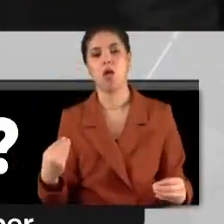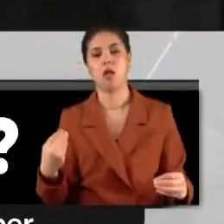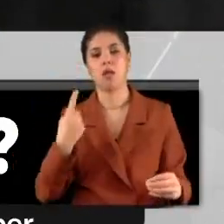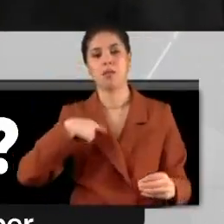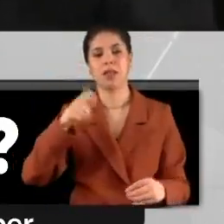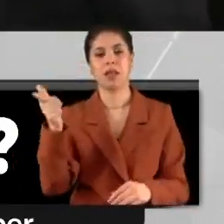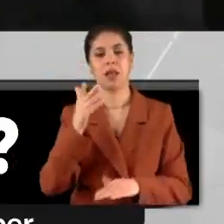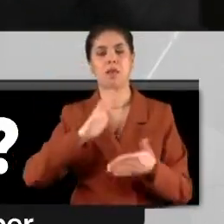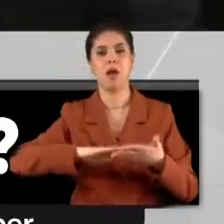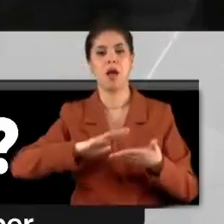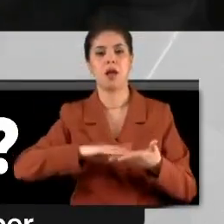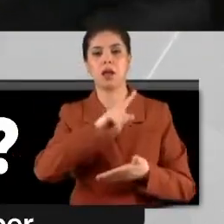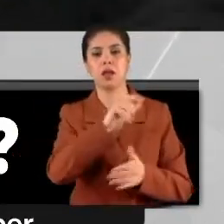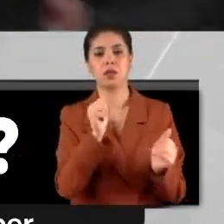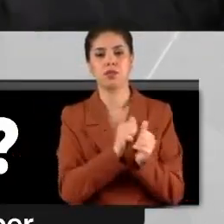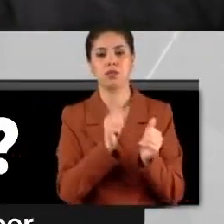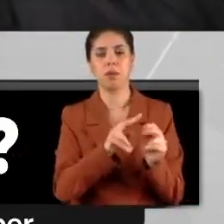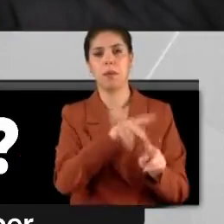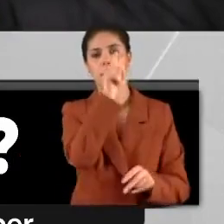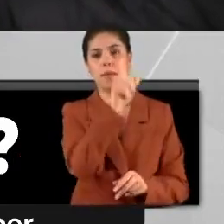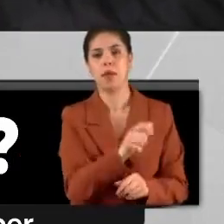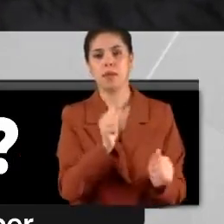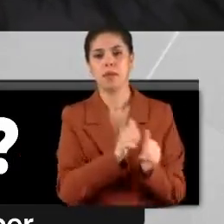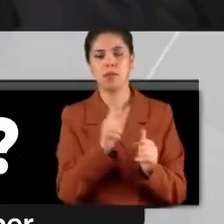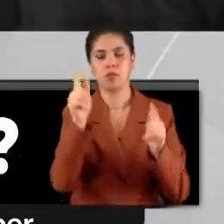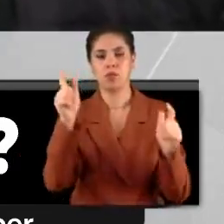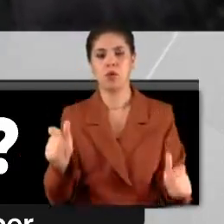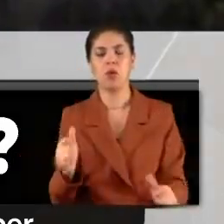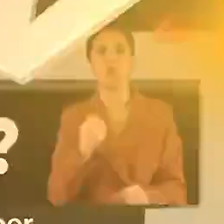de kameraman arkadaşımla birlikte, Mehmet Şahin'le birlikte bölgedeki görevimizi sürdürüyoruz.